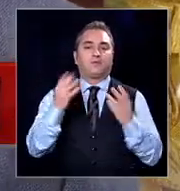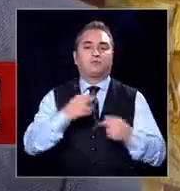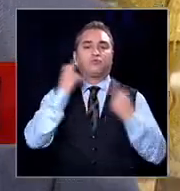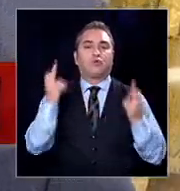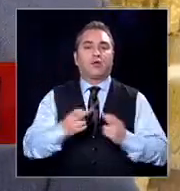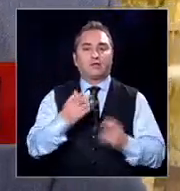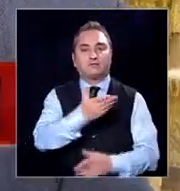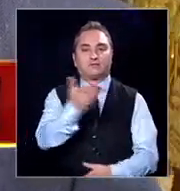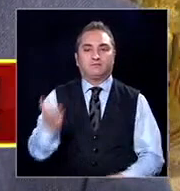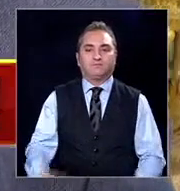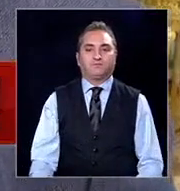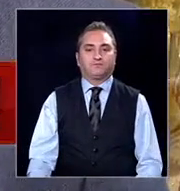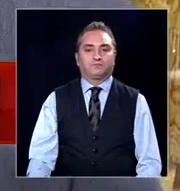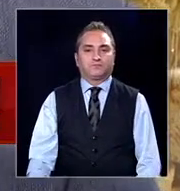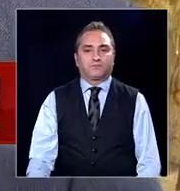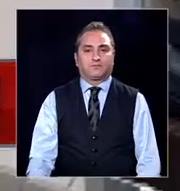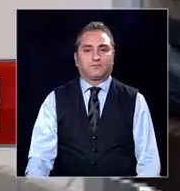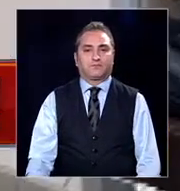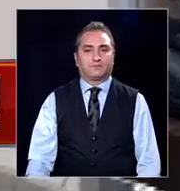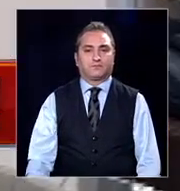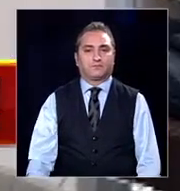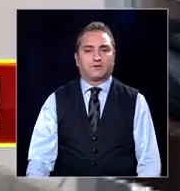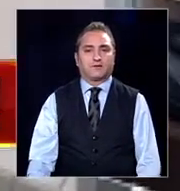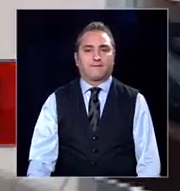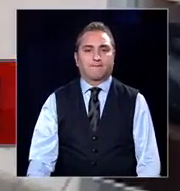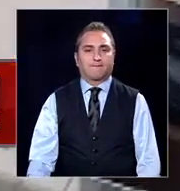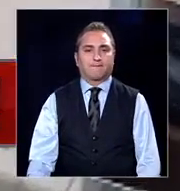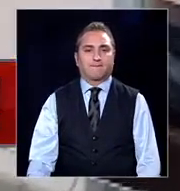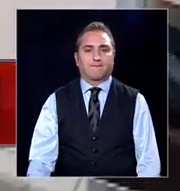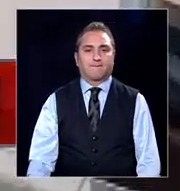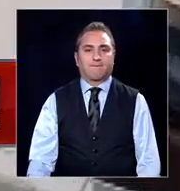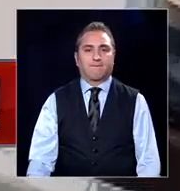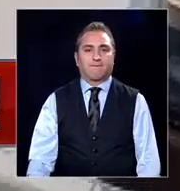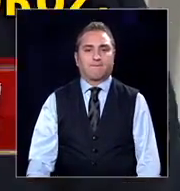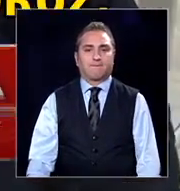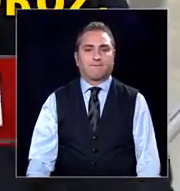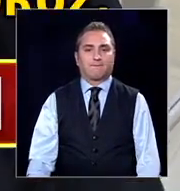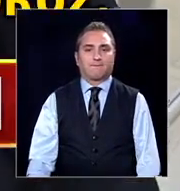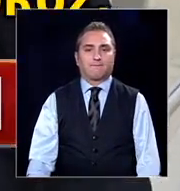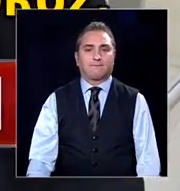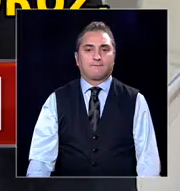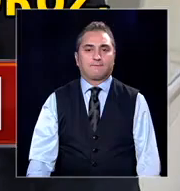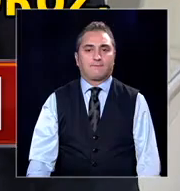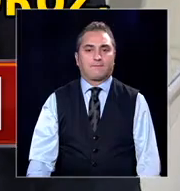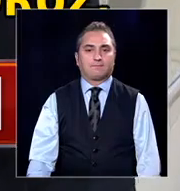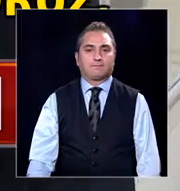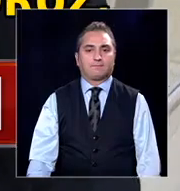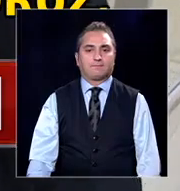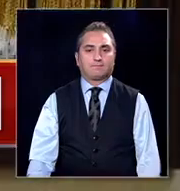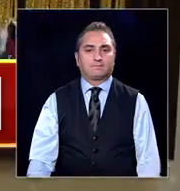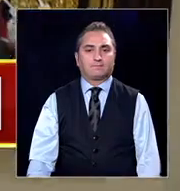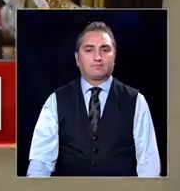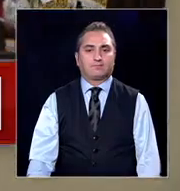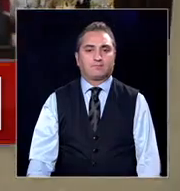de o dolandırılan mağdurlardan biriyim. Çok mutluyum çünkü altın fareleri yakalandı. İstanbul Emniyetine teşekkür